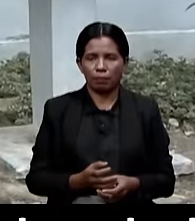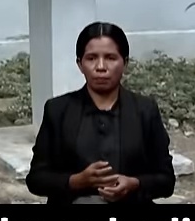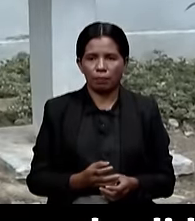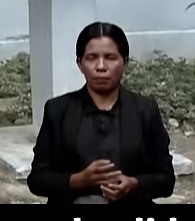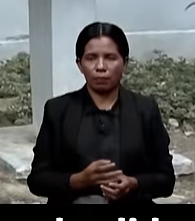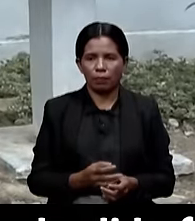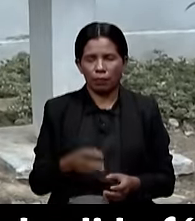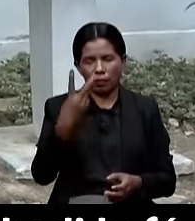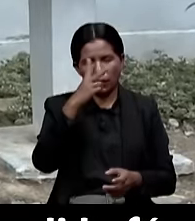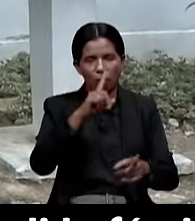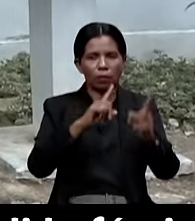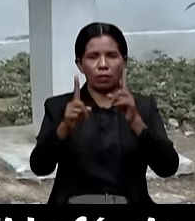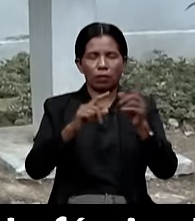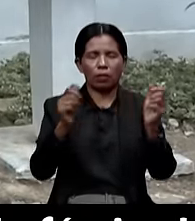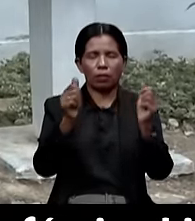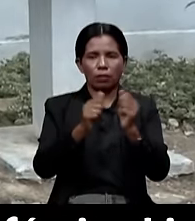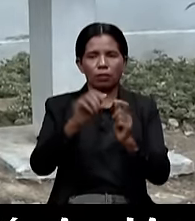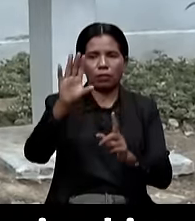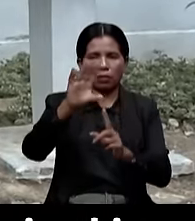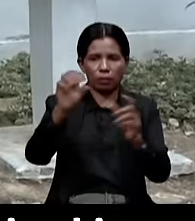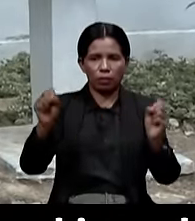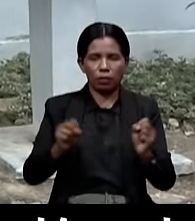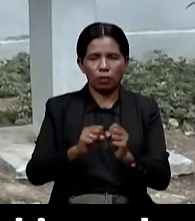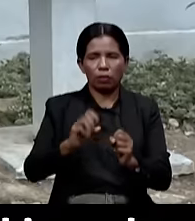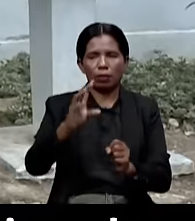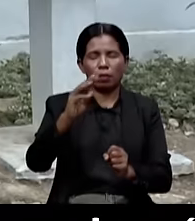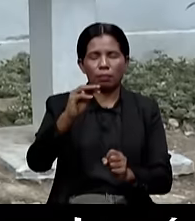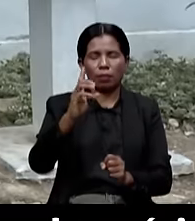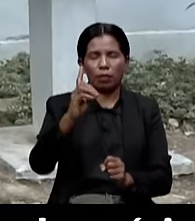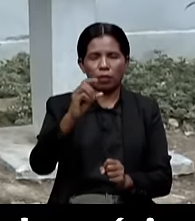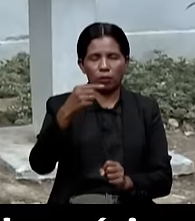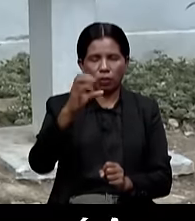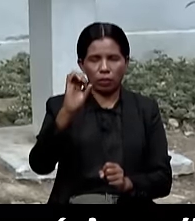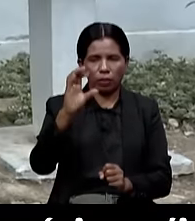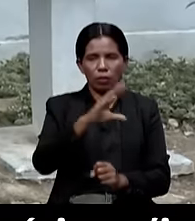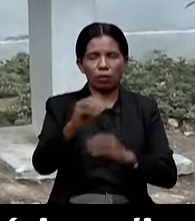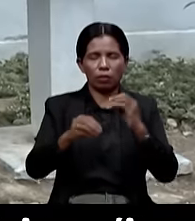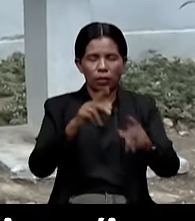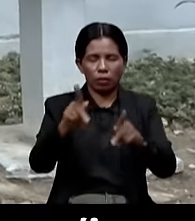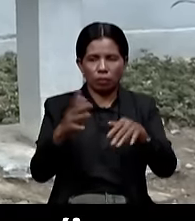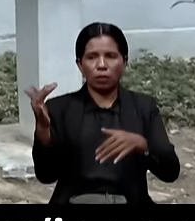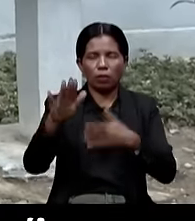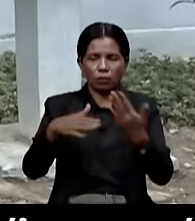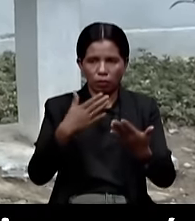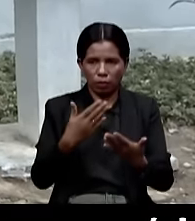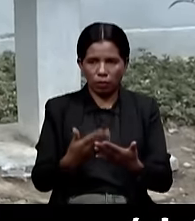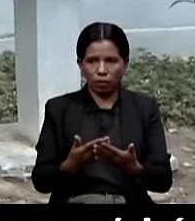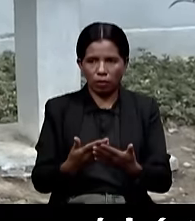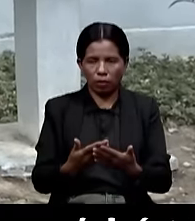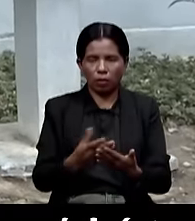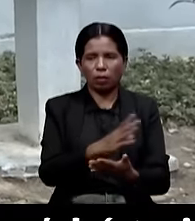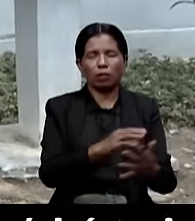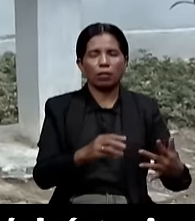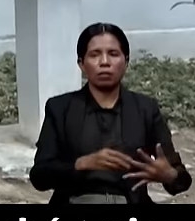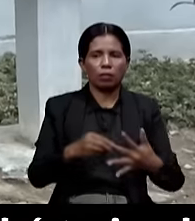turmai ita badadalia ho chef suku madohi konoba. Kondisi komunitas Sirania,